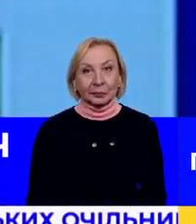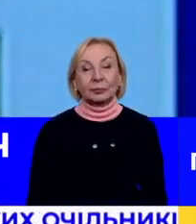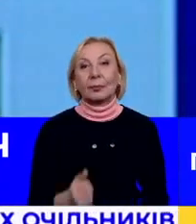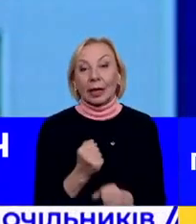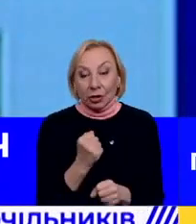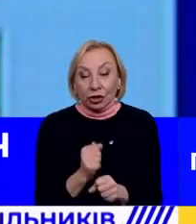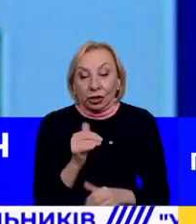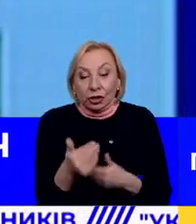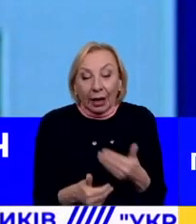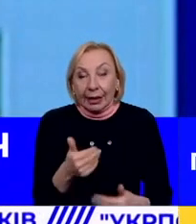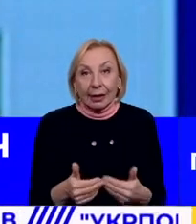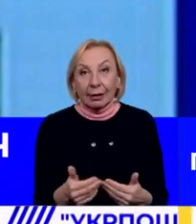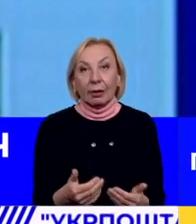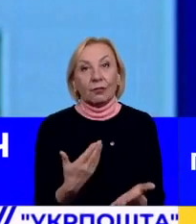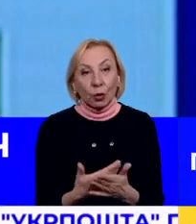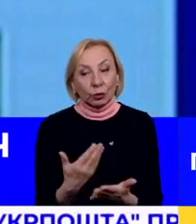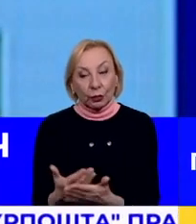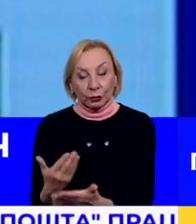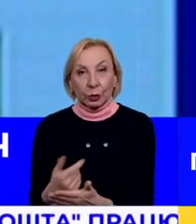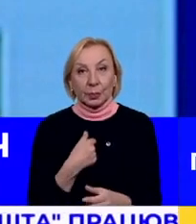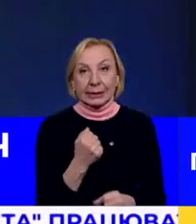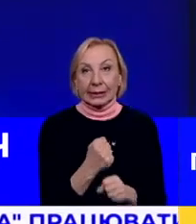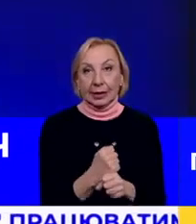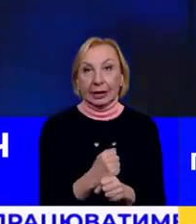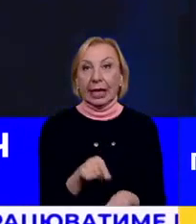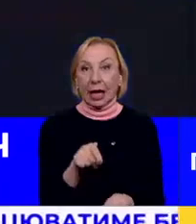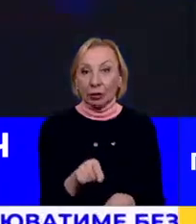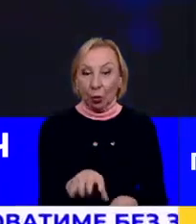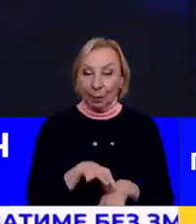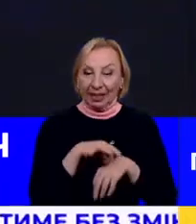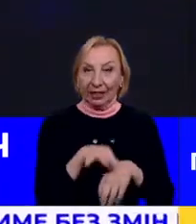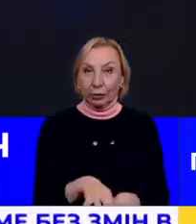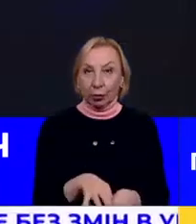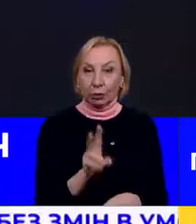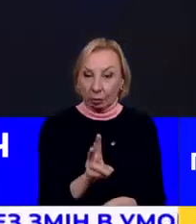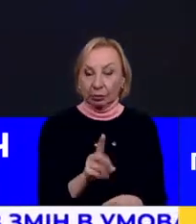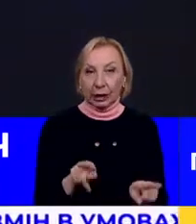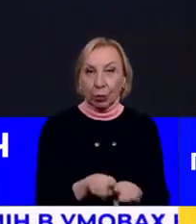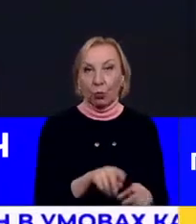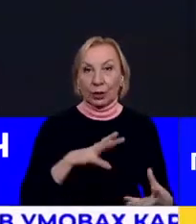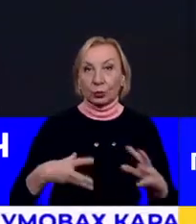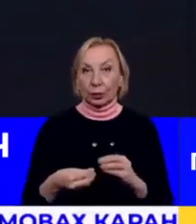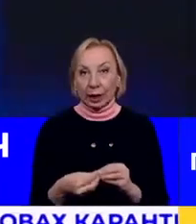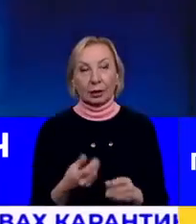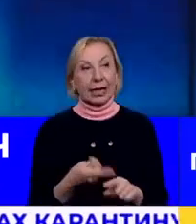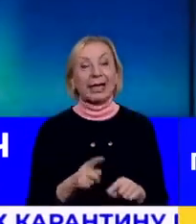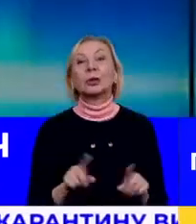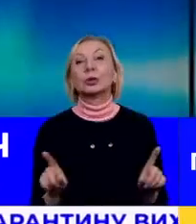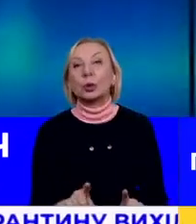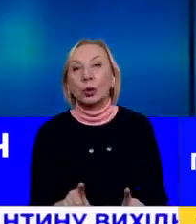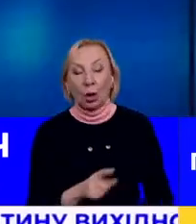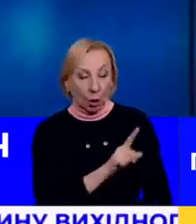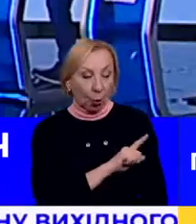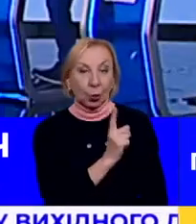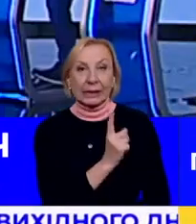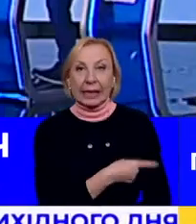можно говорить, что, смотрите, так и так мы сделали то-то и то-то и то-то, и оно привело к этому, этому, этому. Это усиление санкций. В